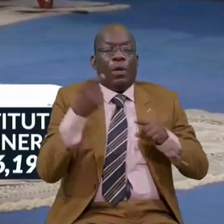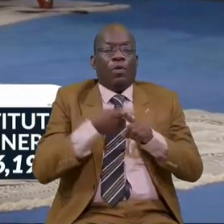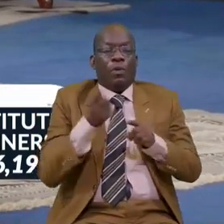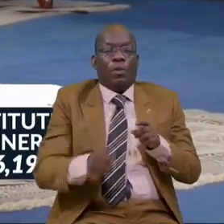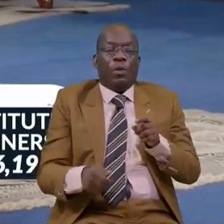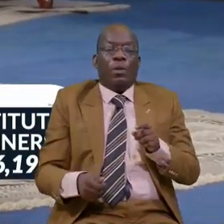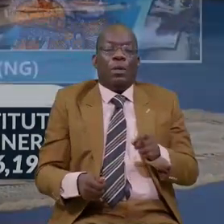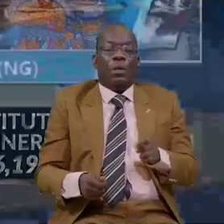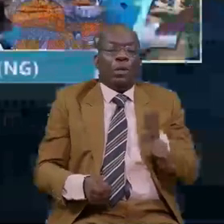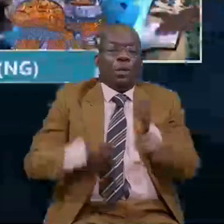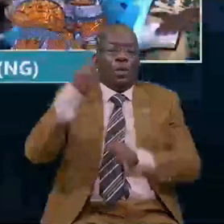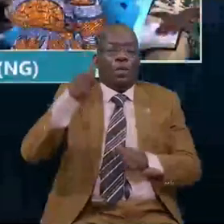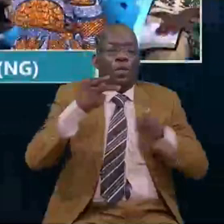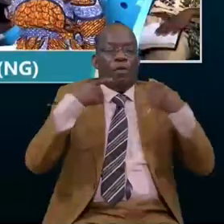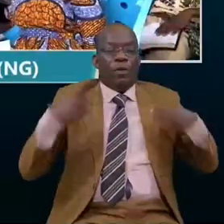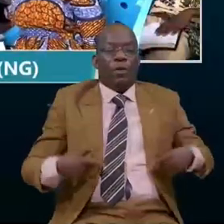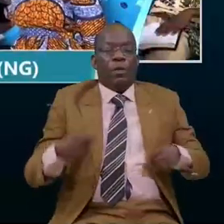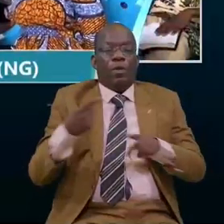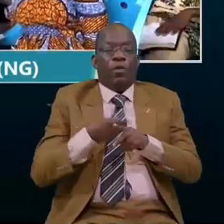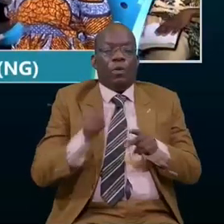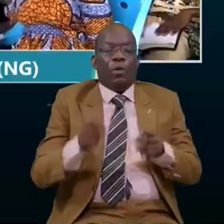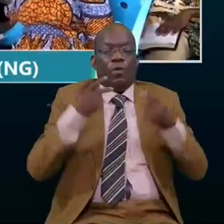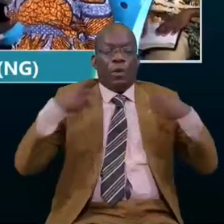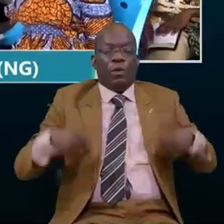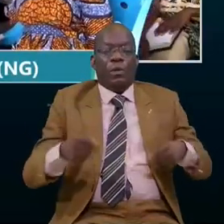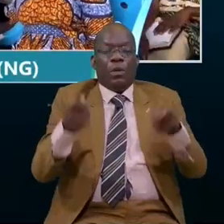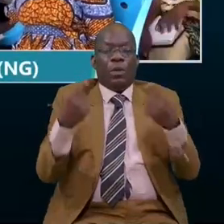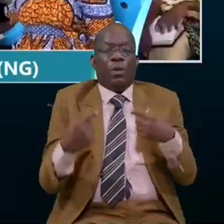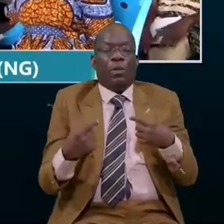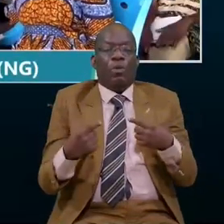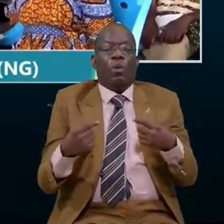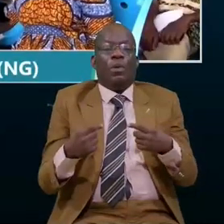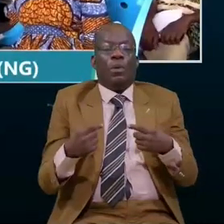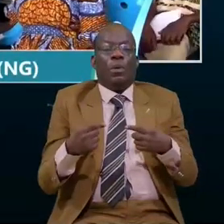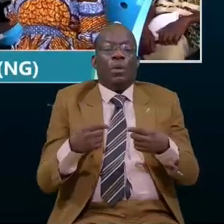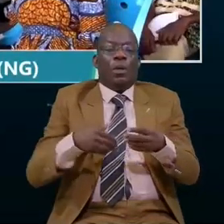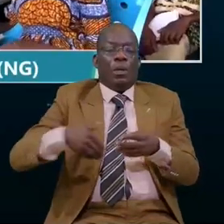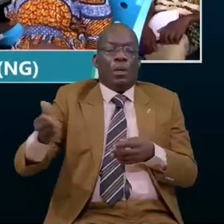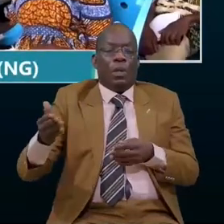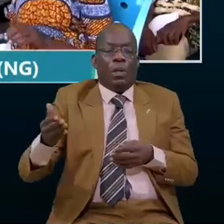Jean 18:3. Judas ayant pris la cohorte et des huissiers qu'envoyèrent les principaux sacrificateurs et les